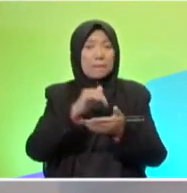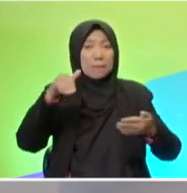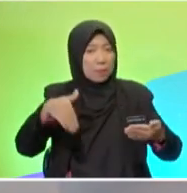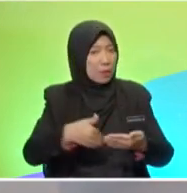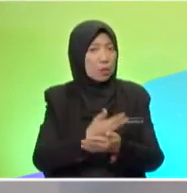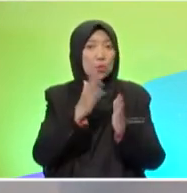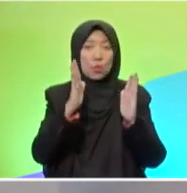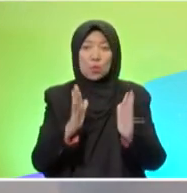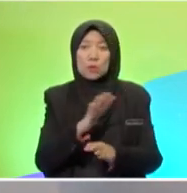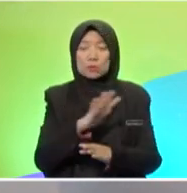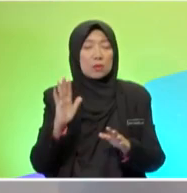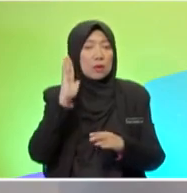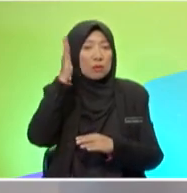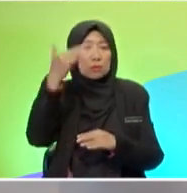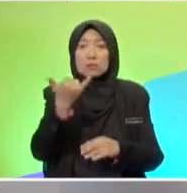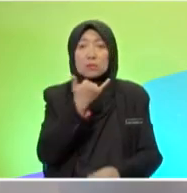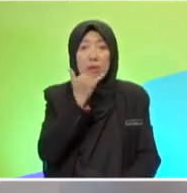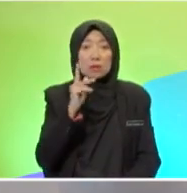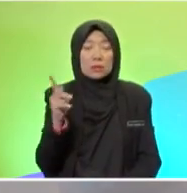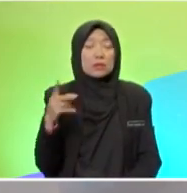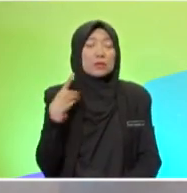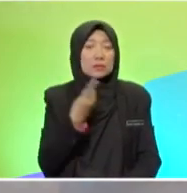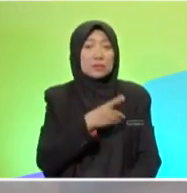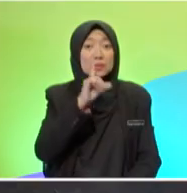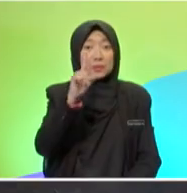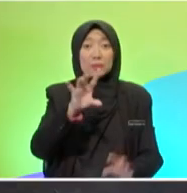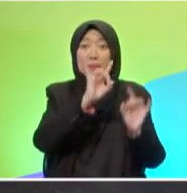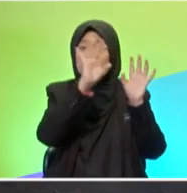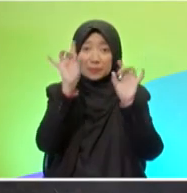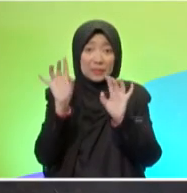dalam kehidupannya kita bagi Satu Bintang